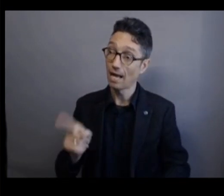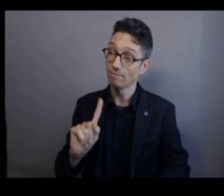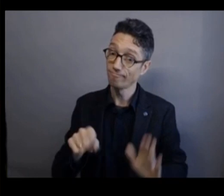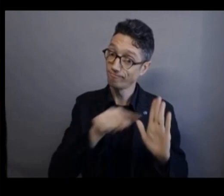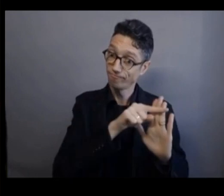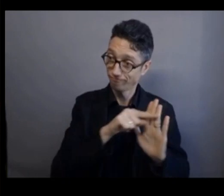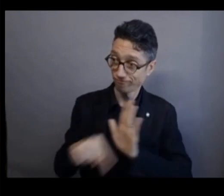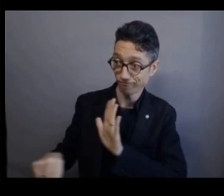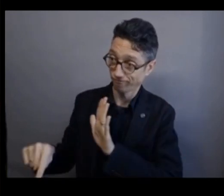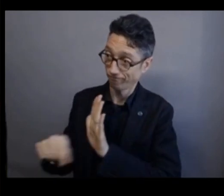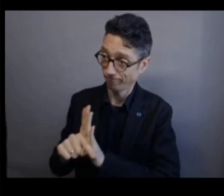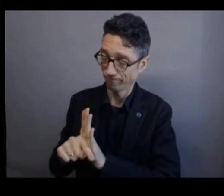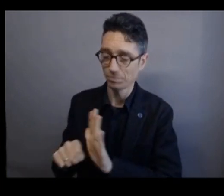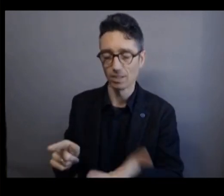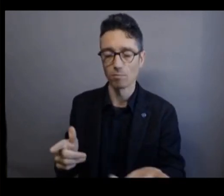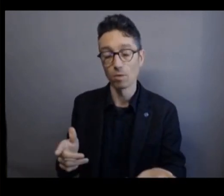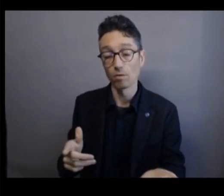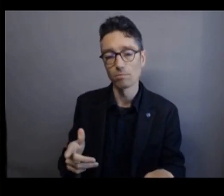aussi évidemment venir...